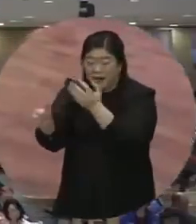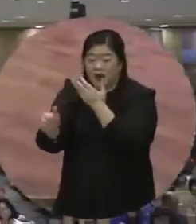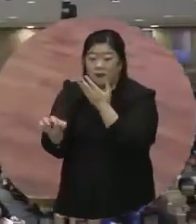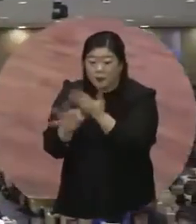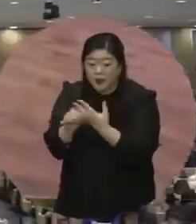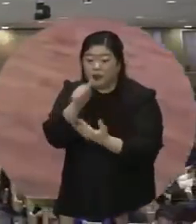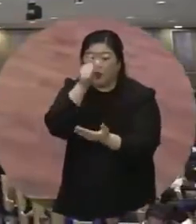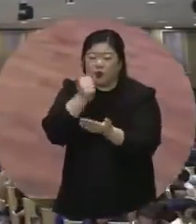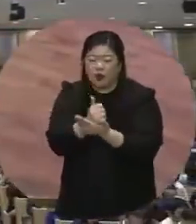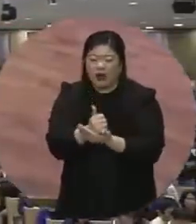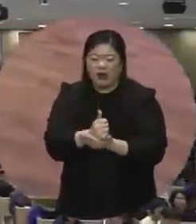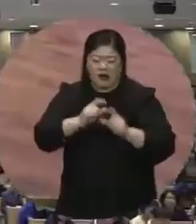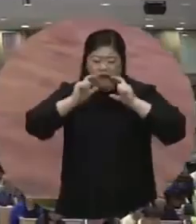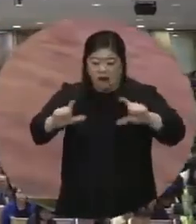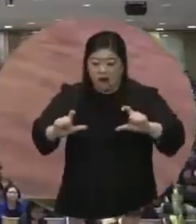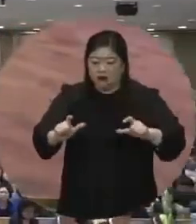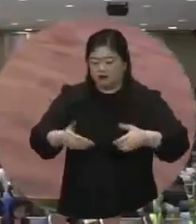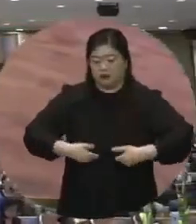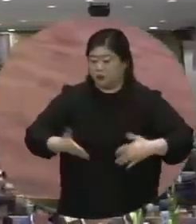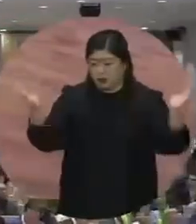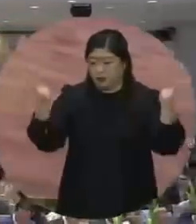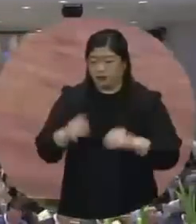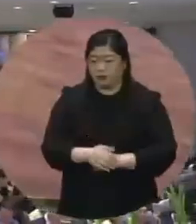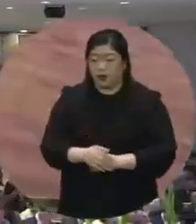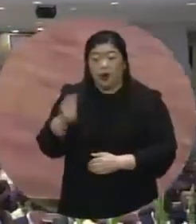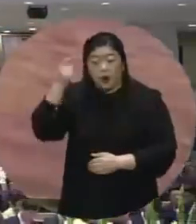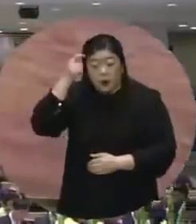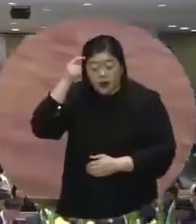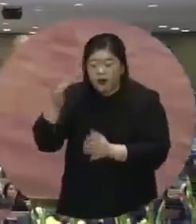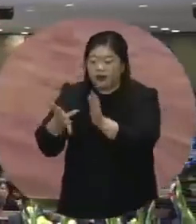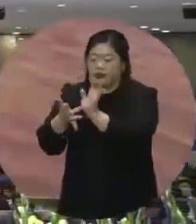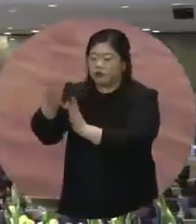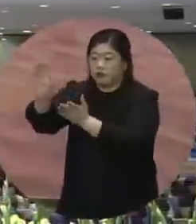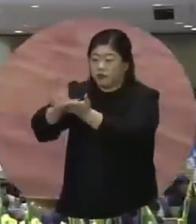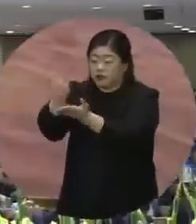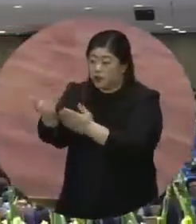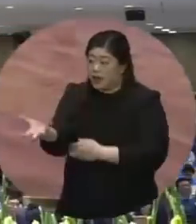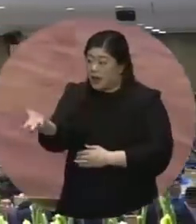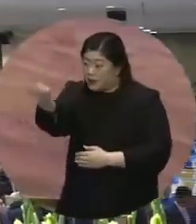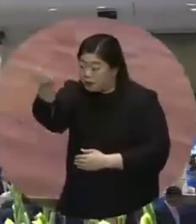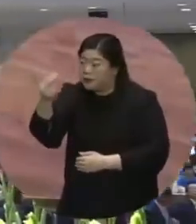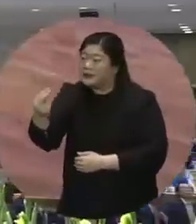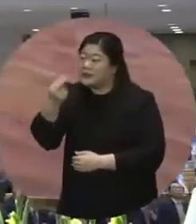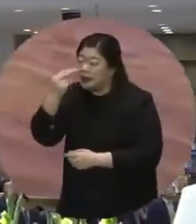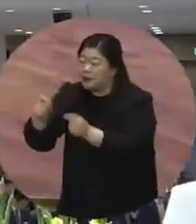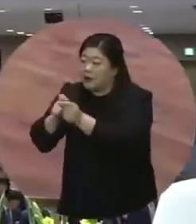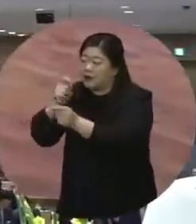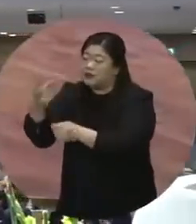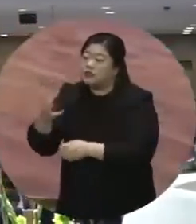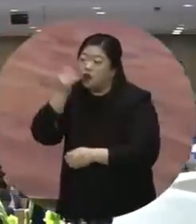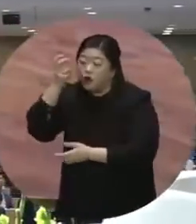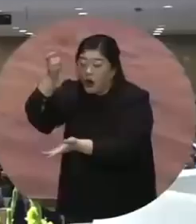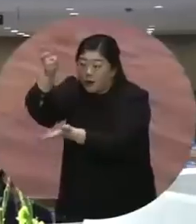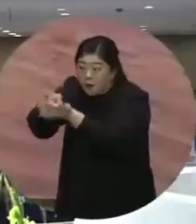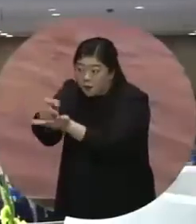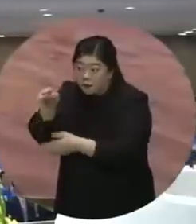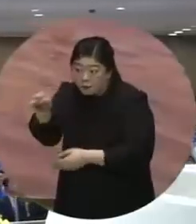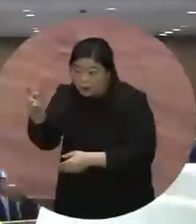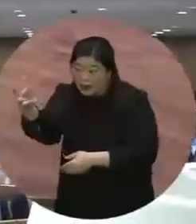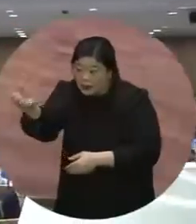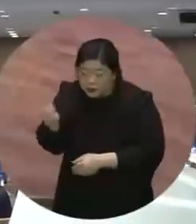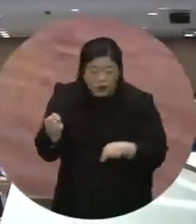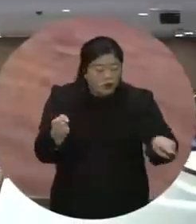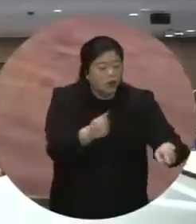결코 정죄함이 없나니 이는 그리스도 예수 안에 있는 생명의 성령의 법이 죄와